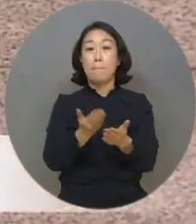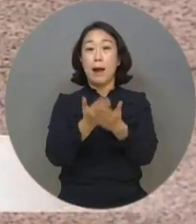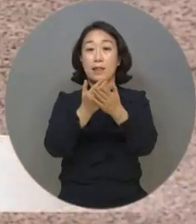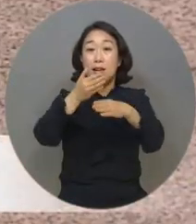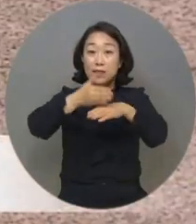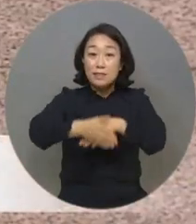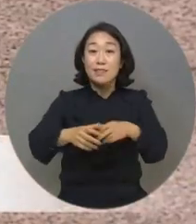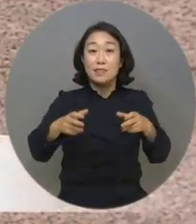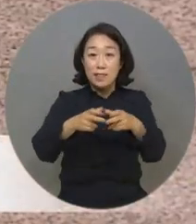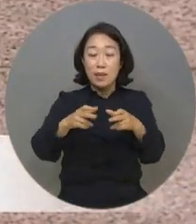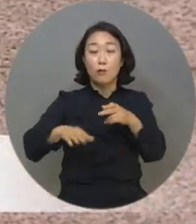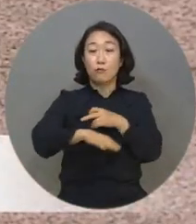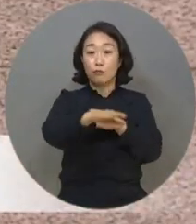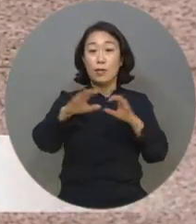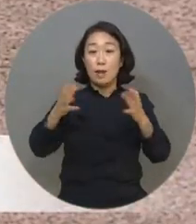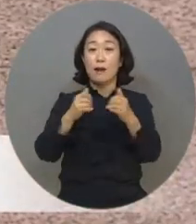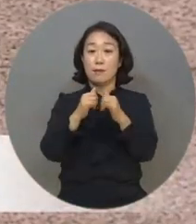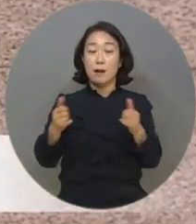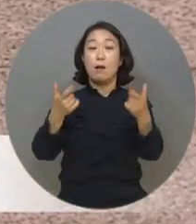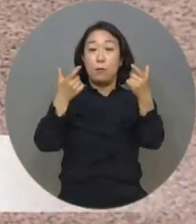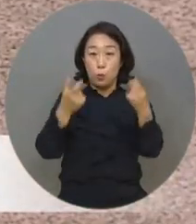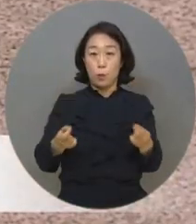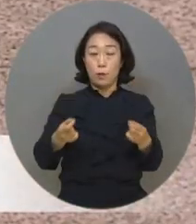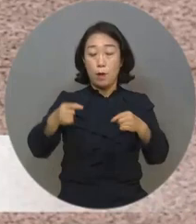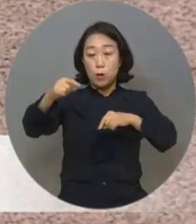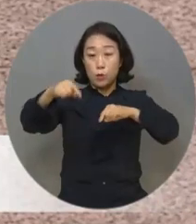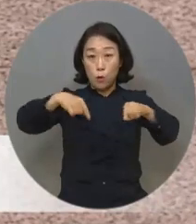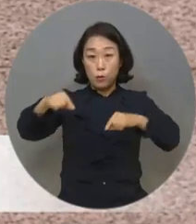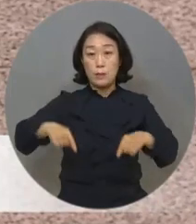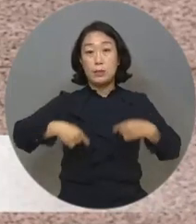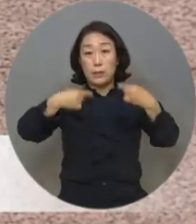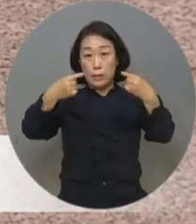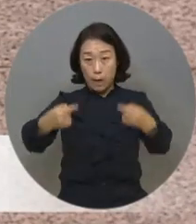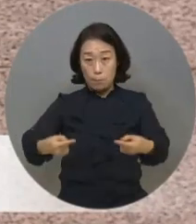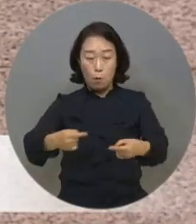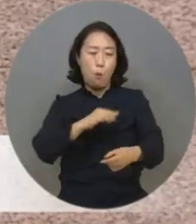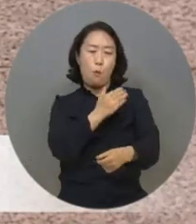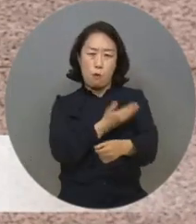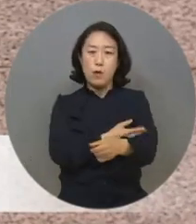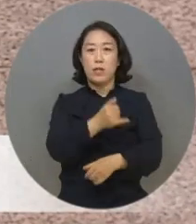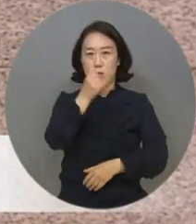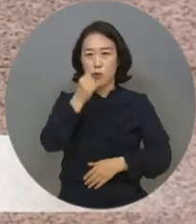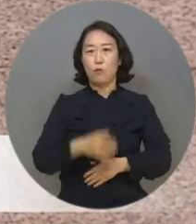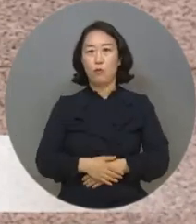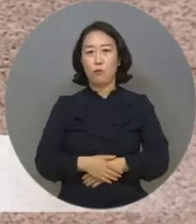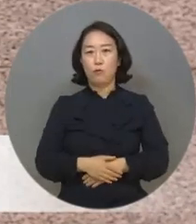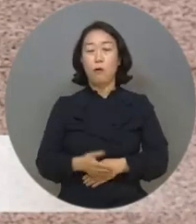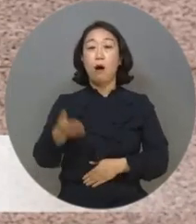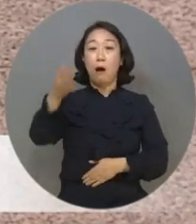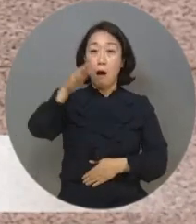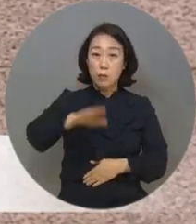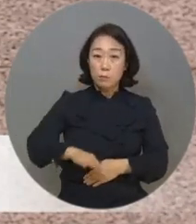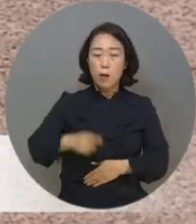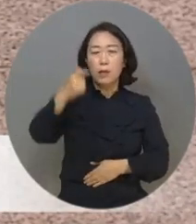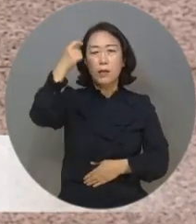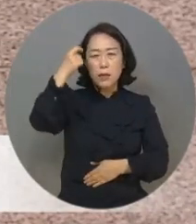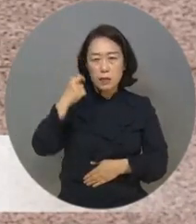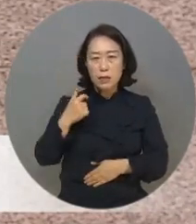발달장애인도 이 나라의 국민이고 참정의 권리를 가진 유권자입니다. 그러나